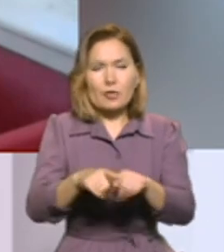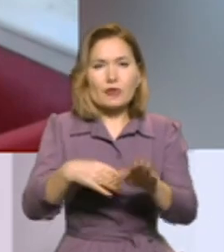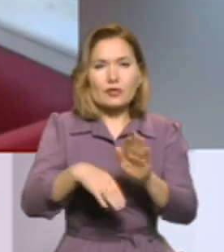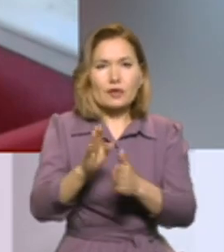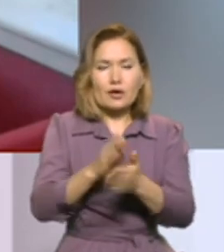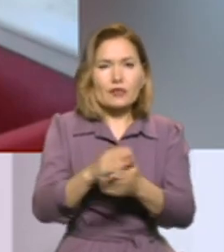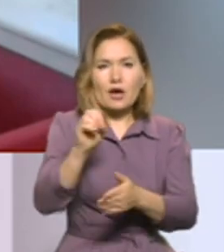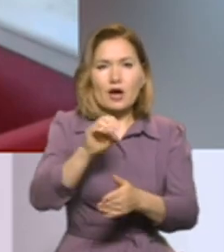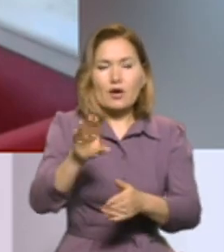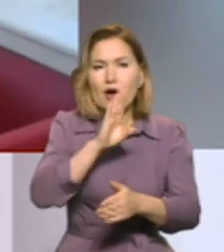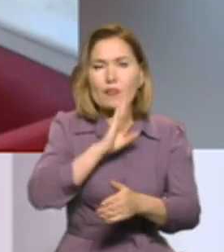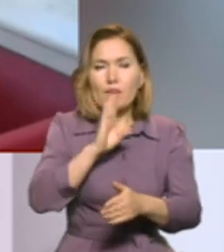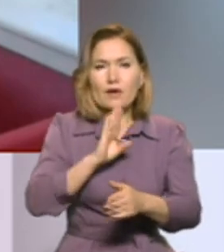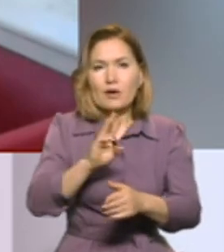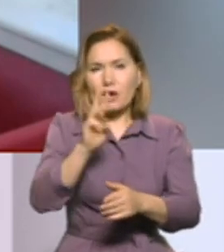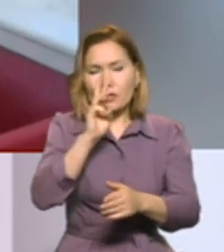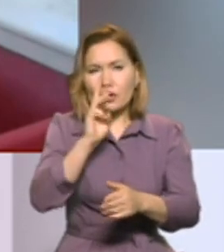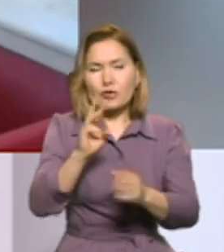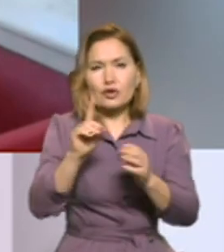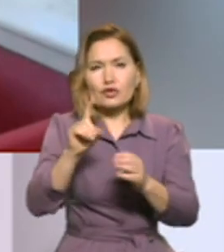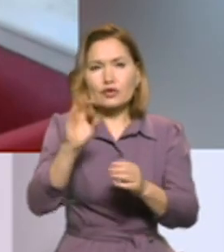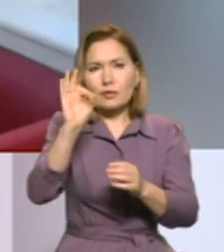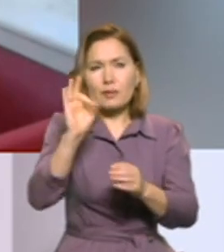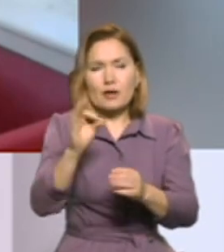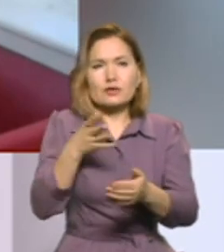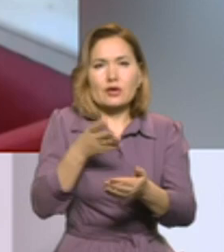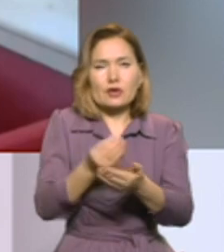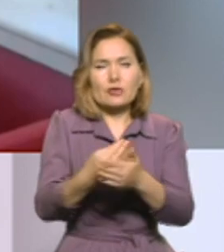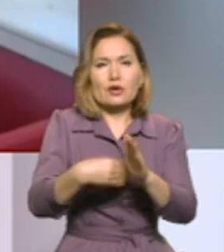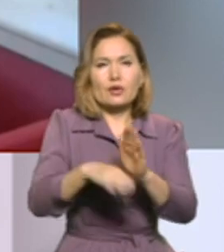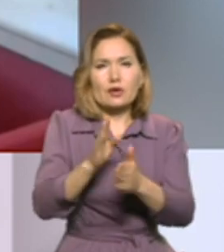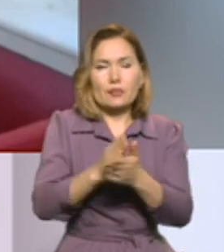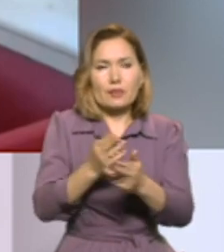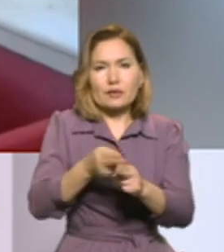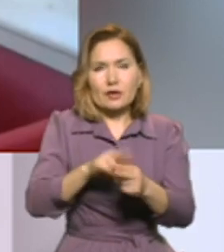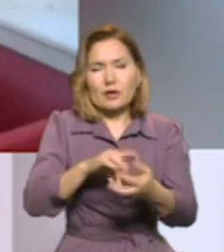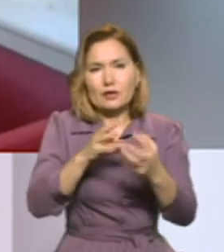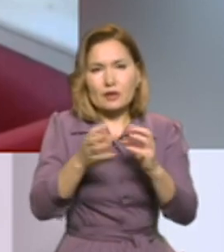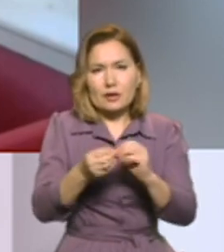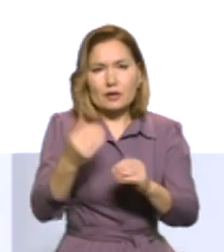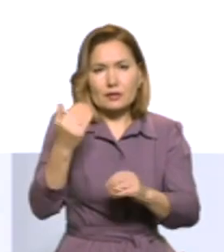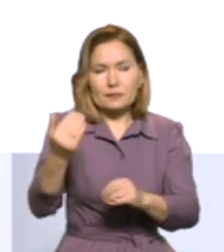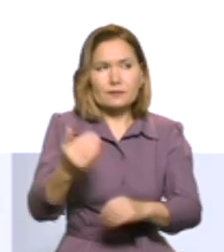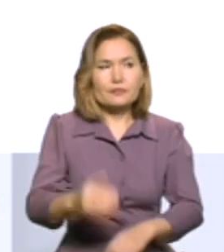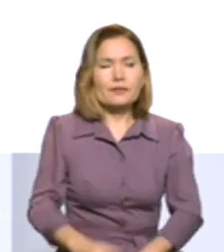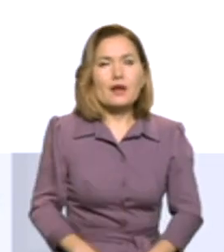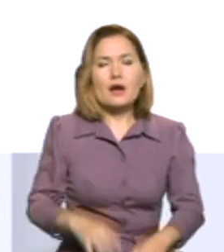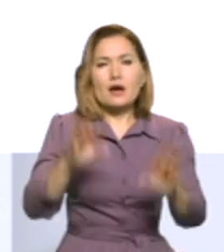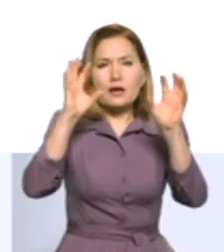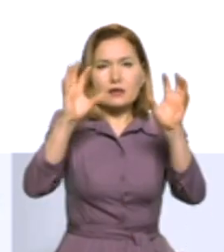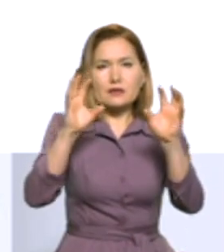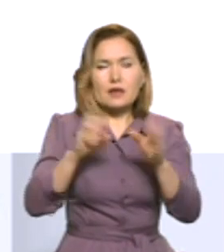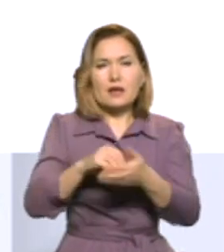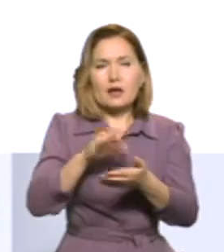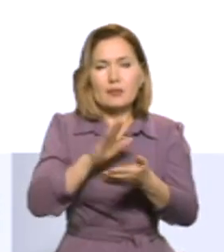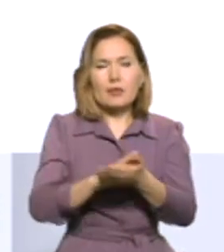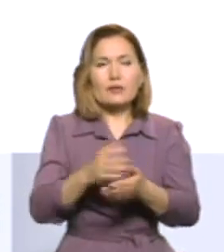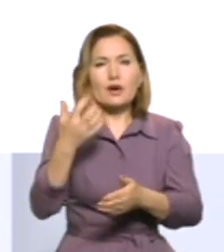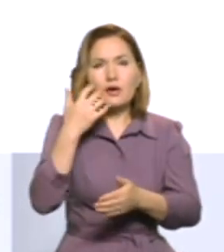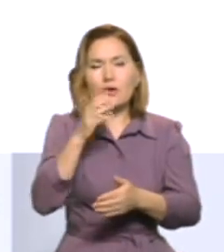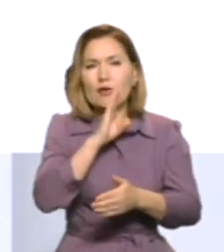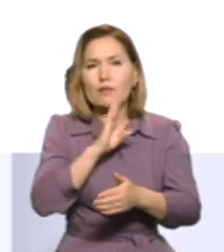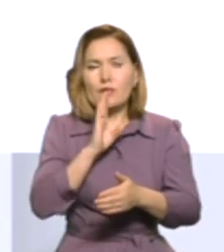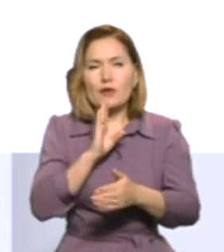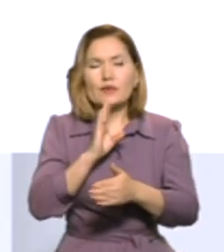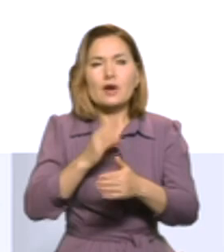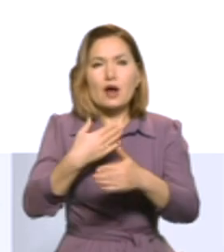елдерде әйелдерге жалақысының 100%-ын төлеп береді. Осыған қарап ой қорыта беруге болады. Заңмен белгіленген декреттік төлемді